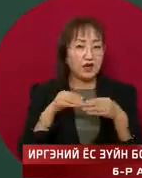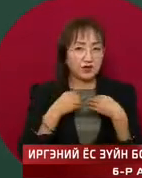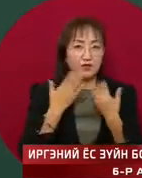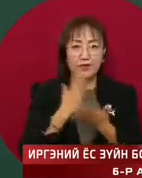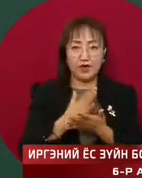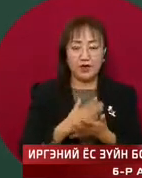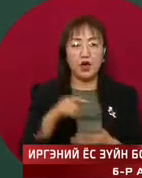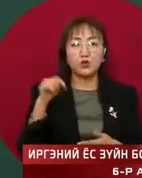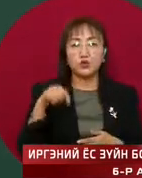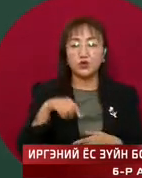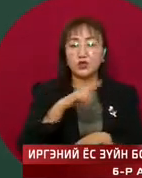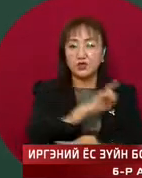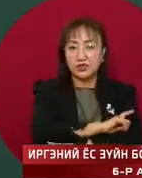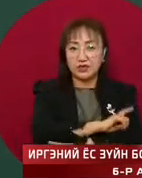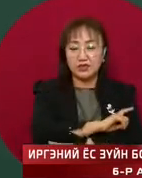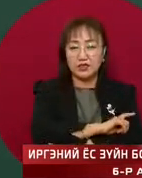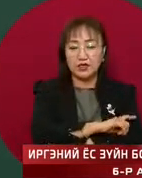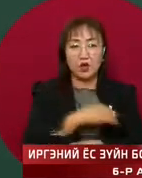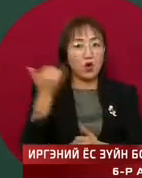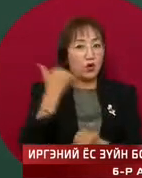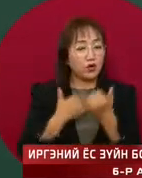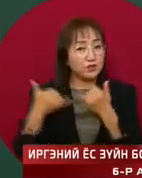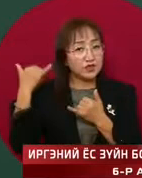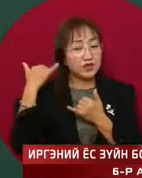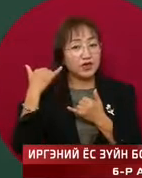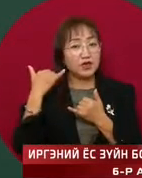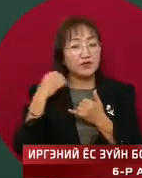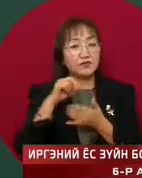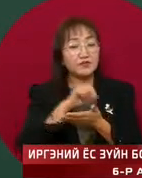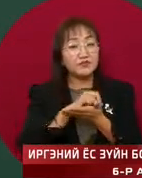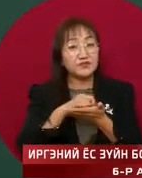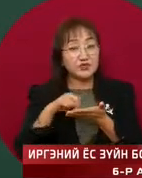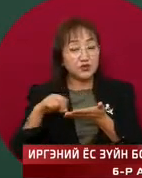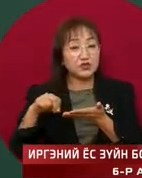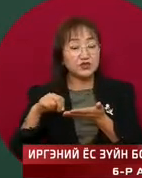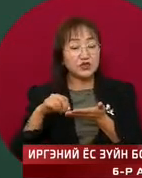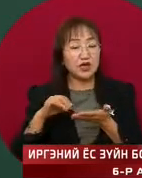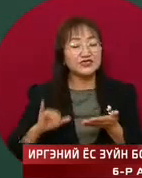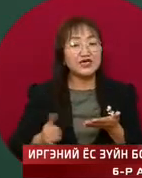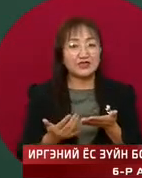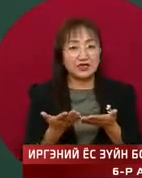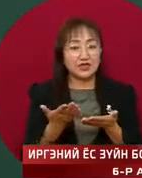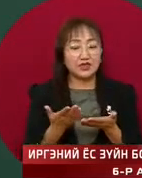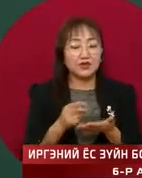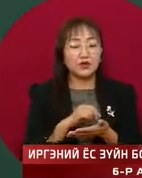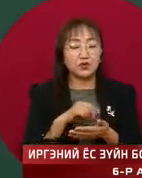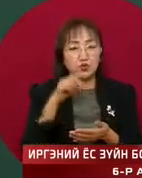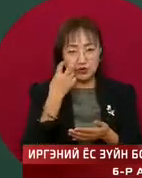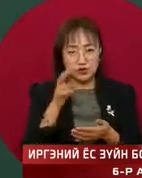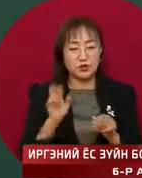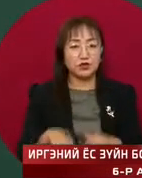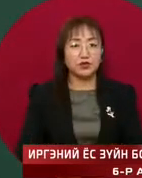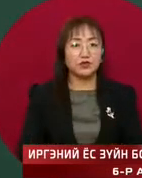өнөөдөр бүгдээрээ угийн бичгийг хөтлөх болсон шалтгаан, ач холбогдлын тухай үзэх болно. За, дэлгэц